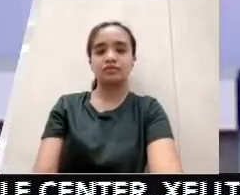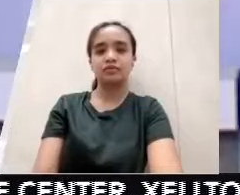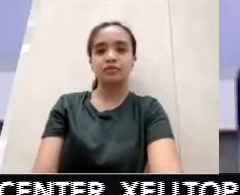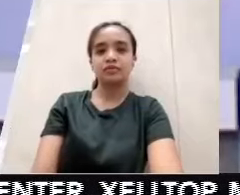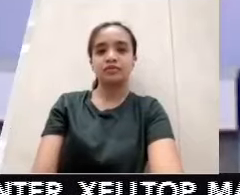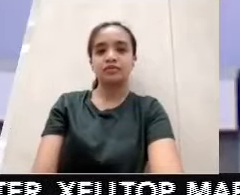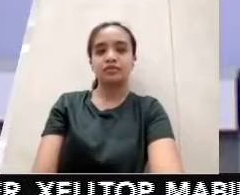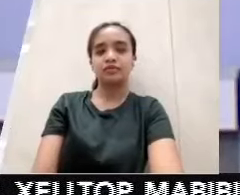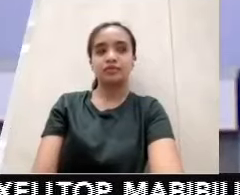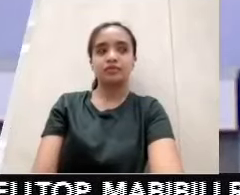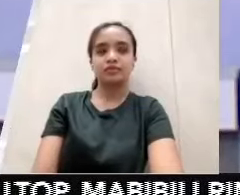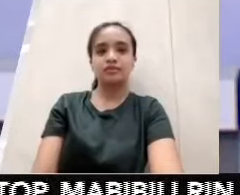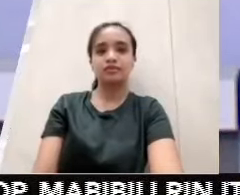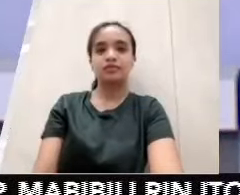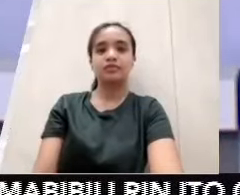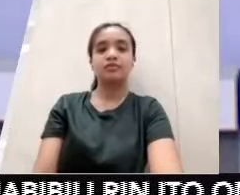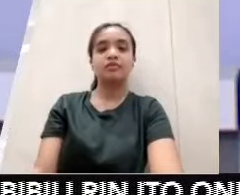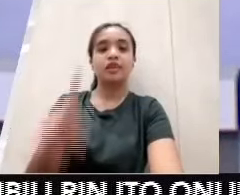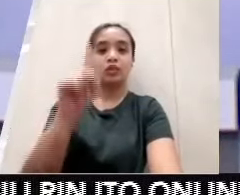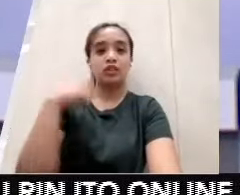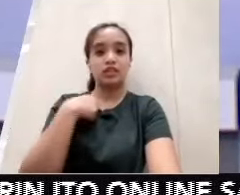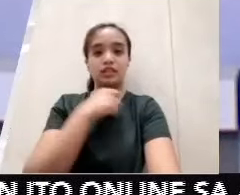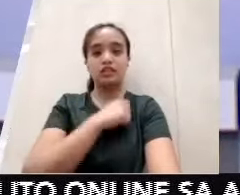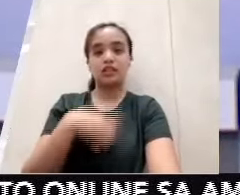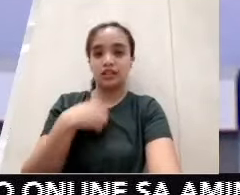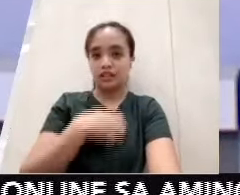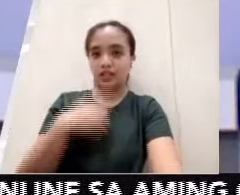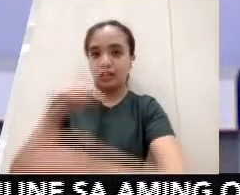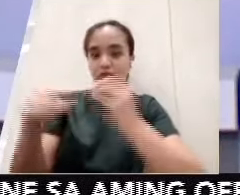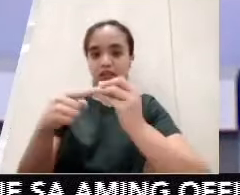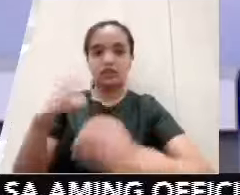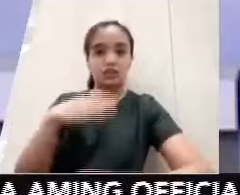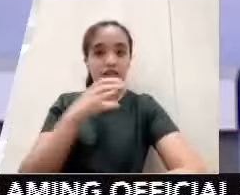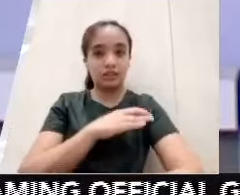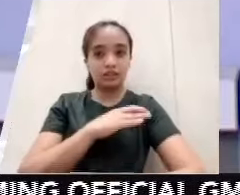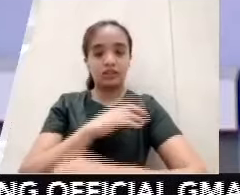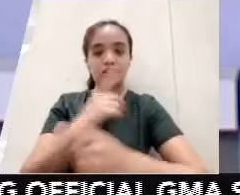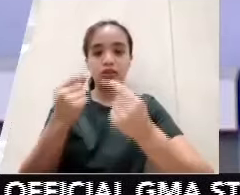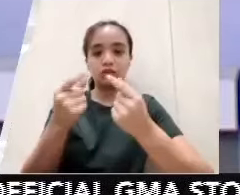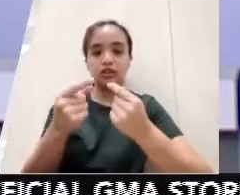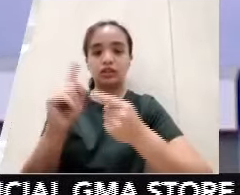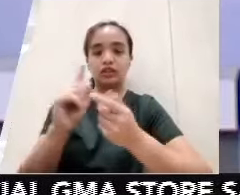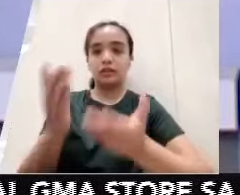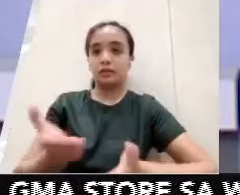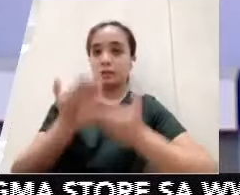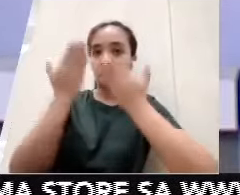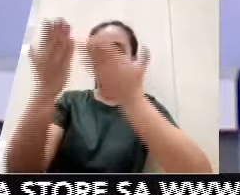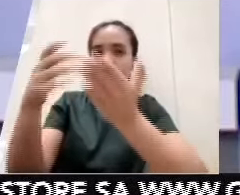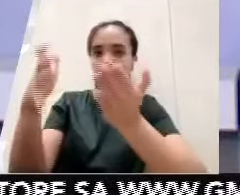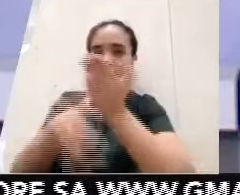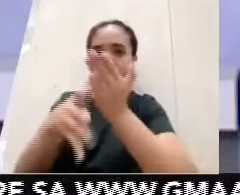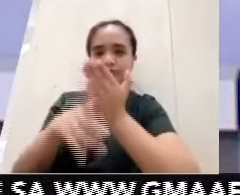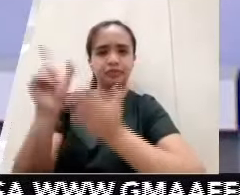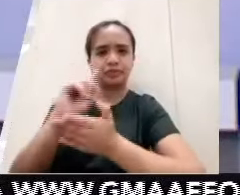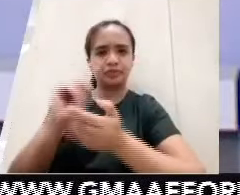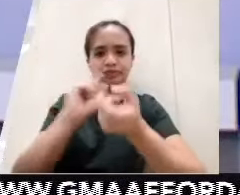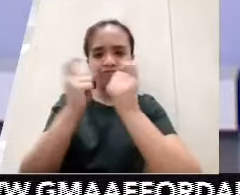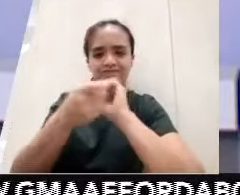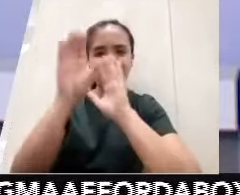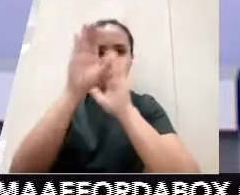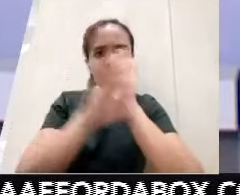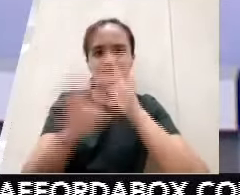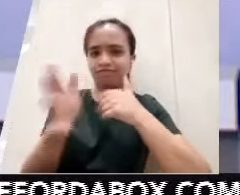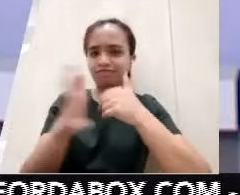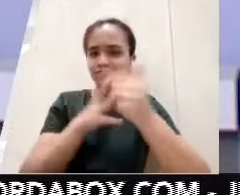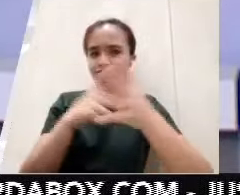inalmahan ng isang senador ang pahayag ng isang kongresista na idederetso ng camera sa Comelec ang bro nila ng charter change kahit wala pang